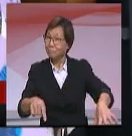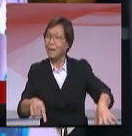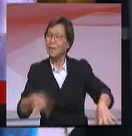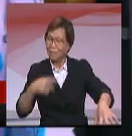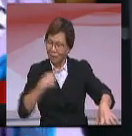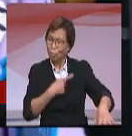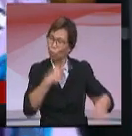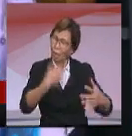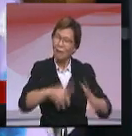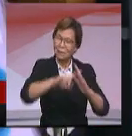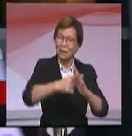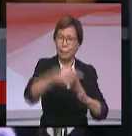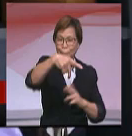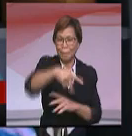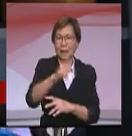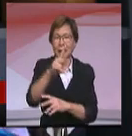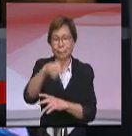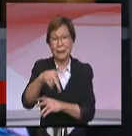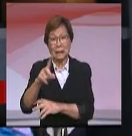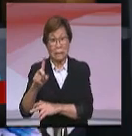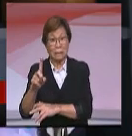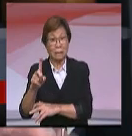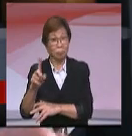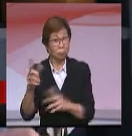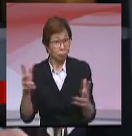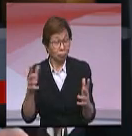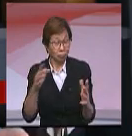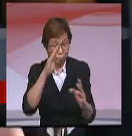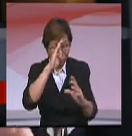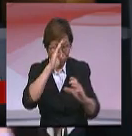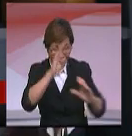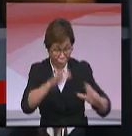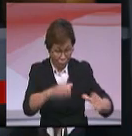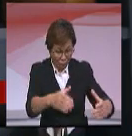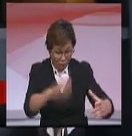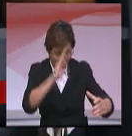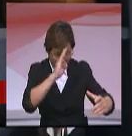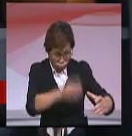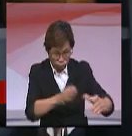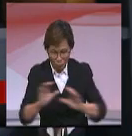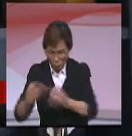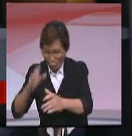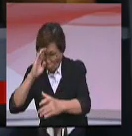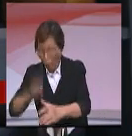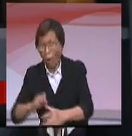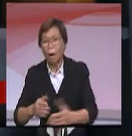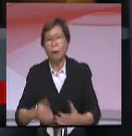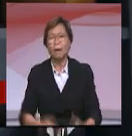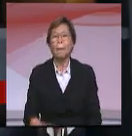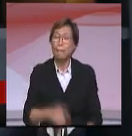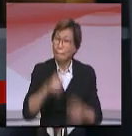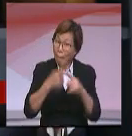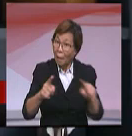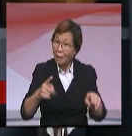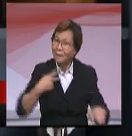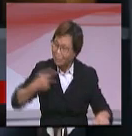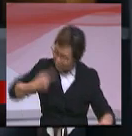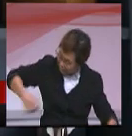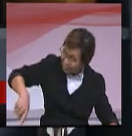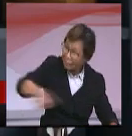membuat PKPD secara bersasar. Tapi secara keseluruhannya kita masih berada di dalam